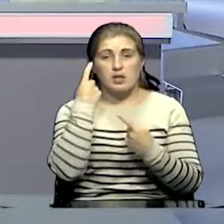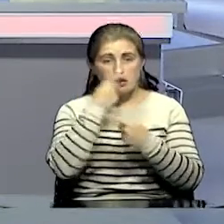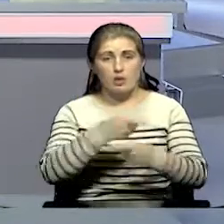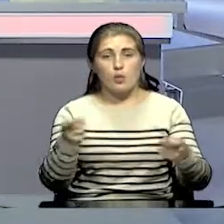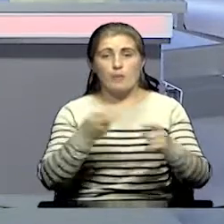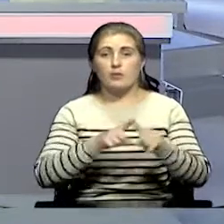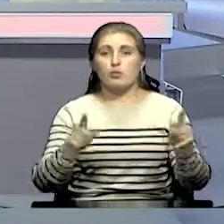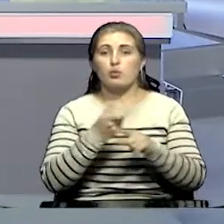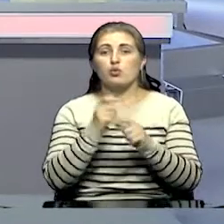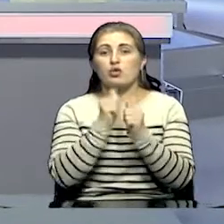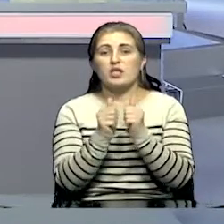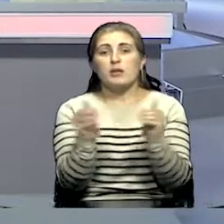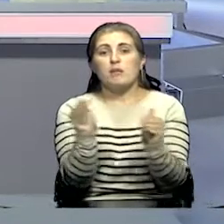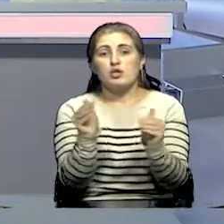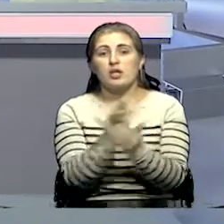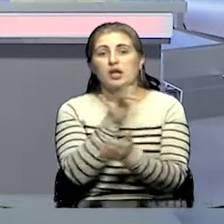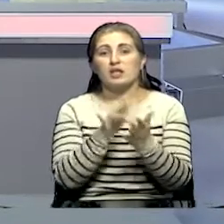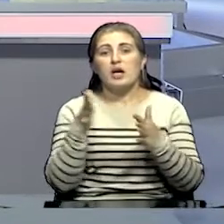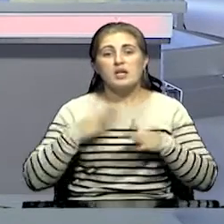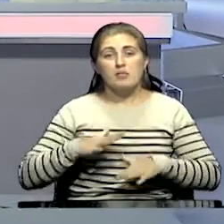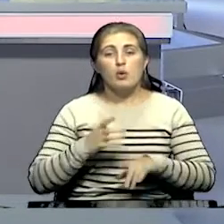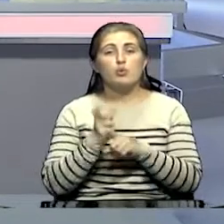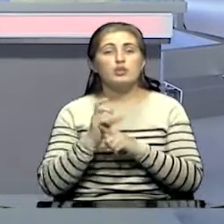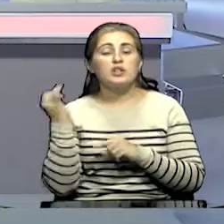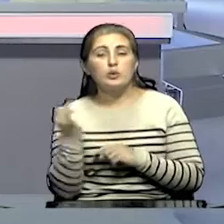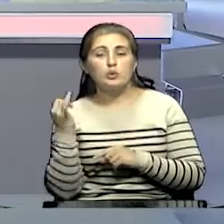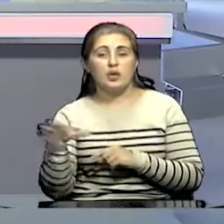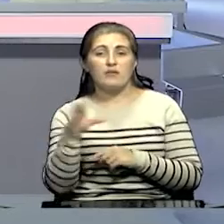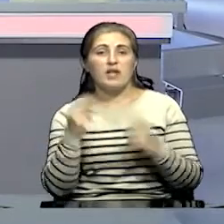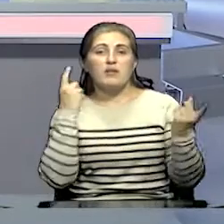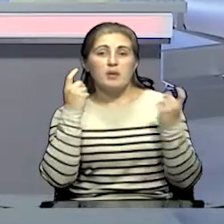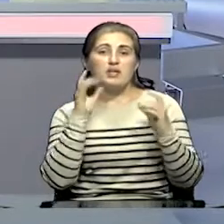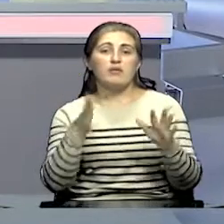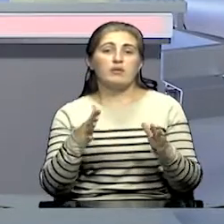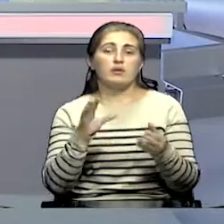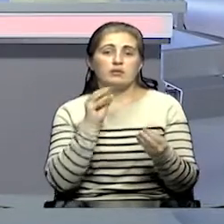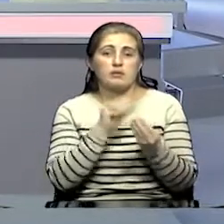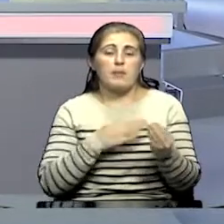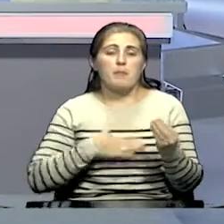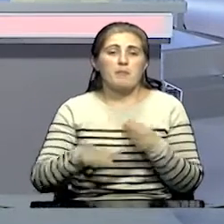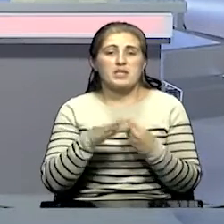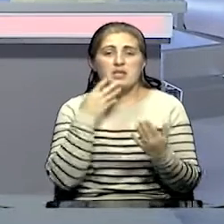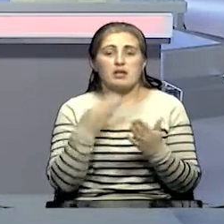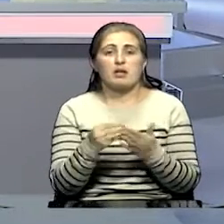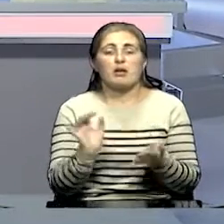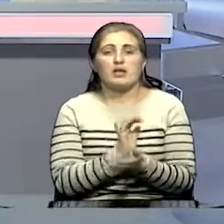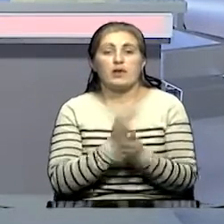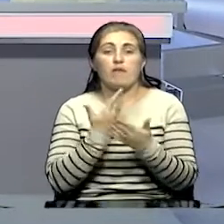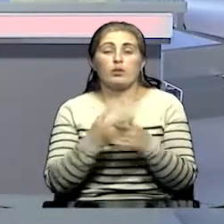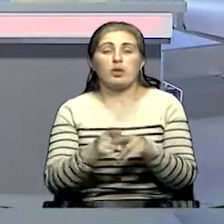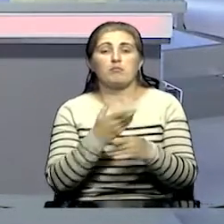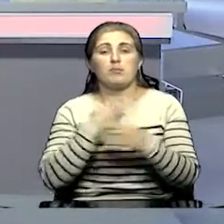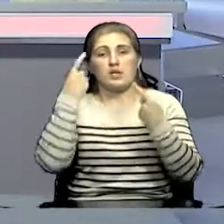небольшие города крыма они очень интересуются всей информации в местных газетах вот такую информацию стране ну естественно